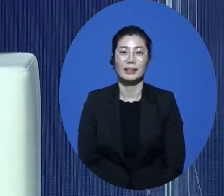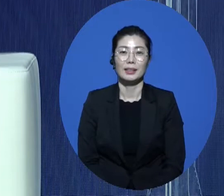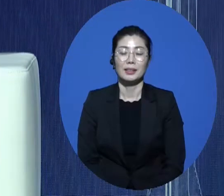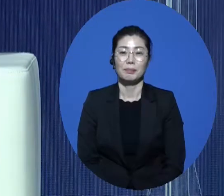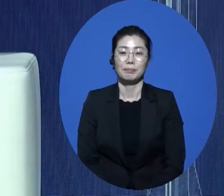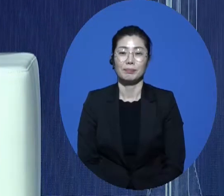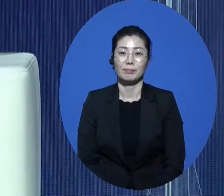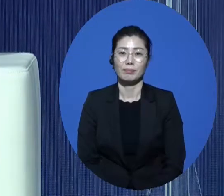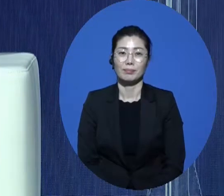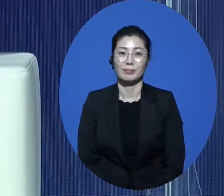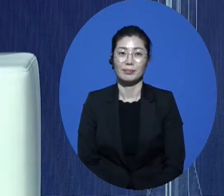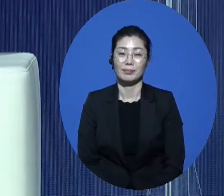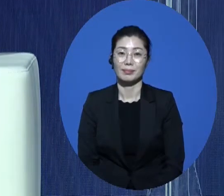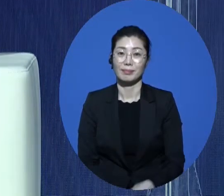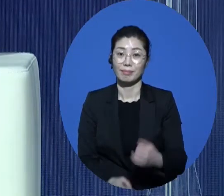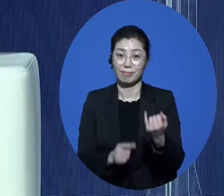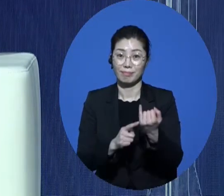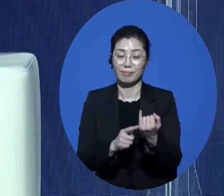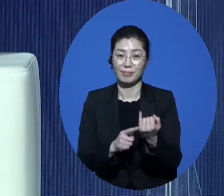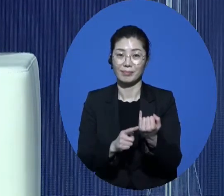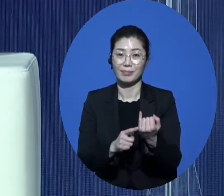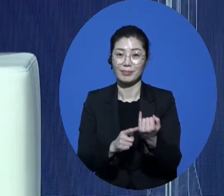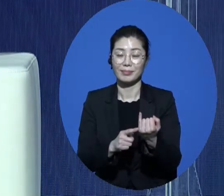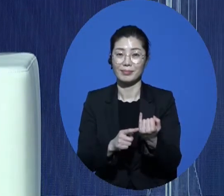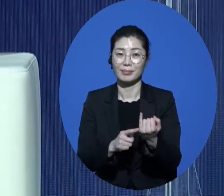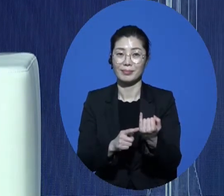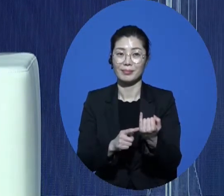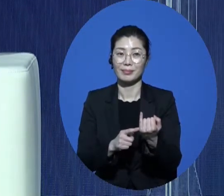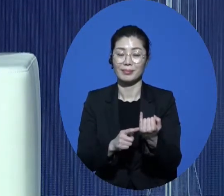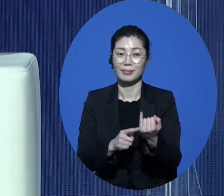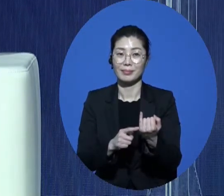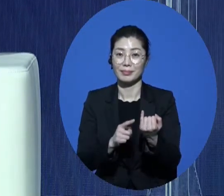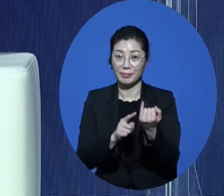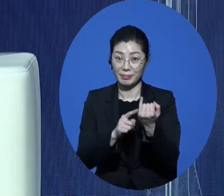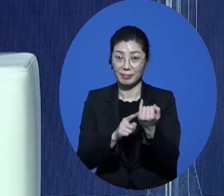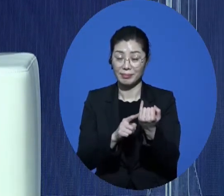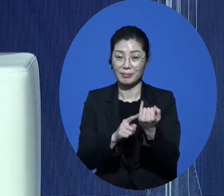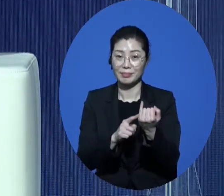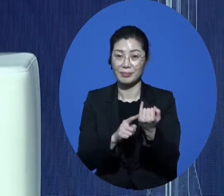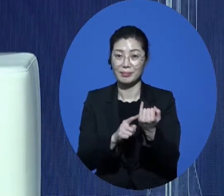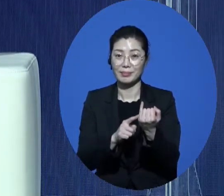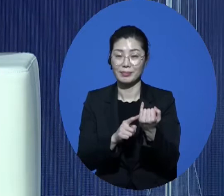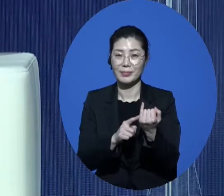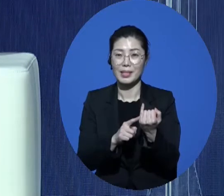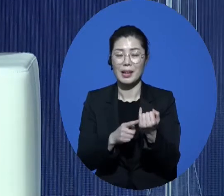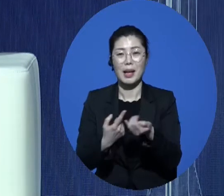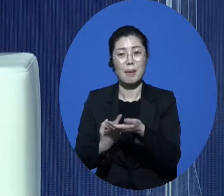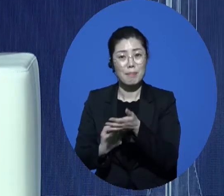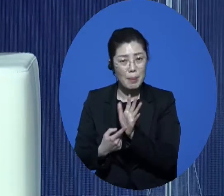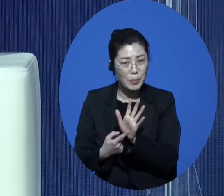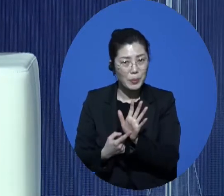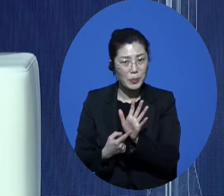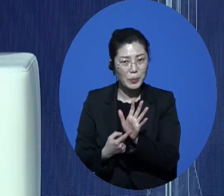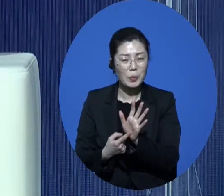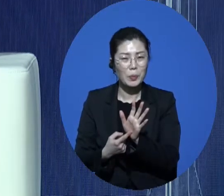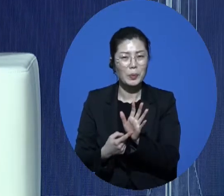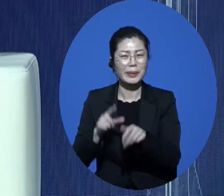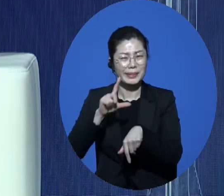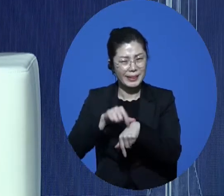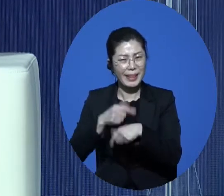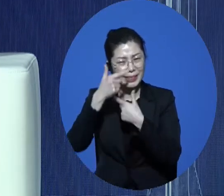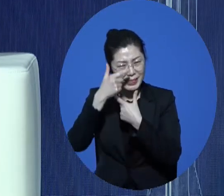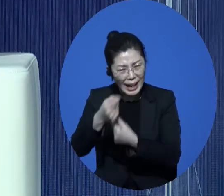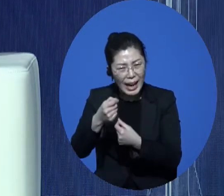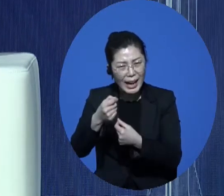우리 세르비아의 드라가나 시릭 밀로바노브님의 발제 너무 시간